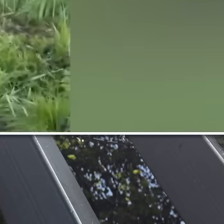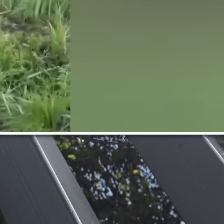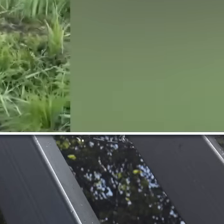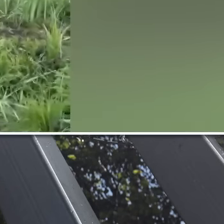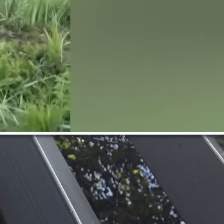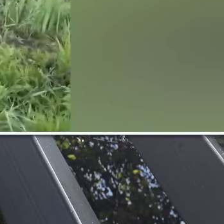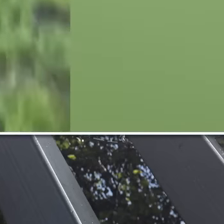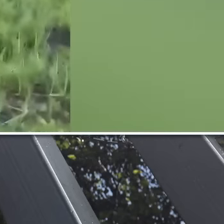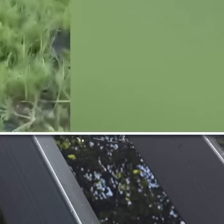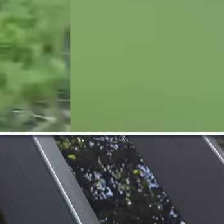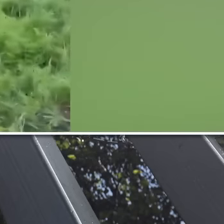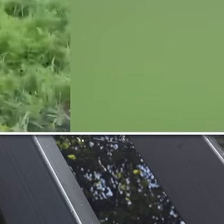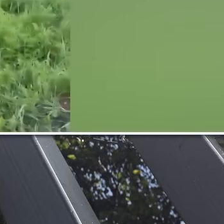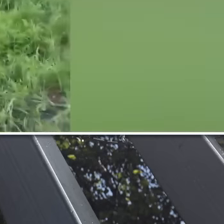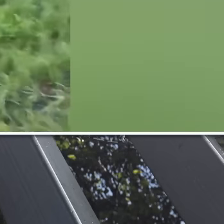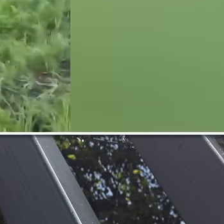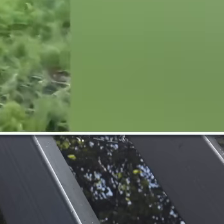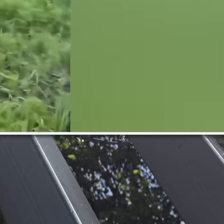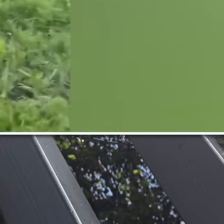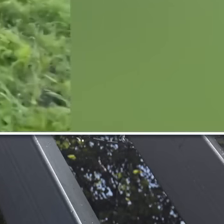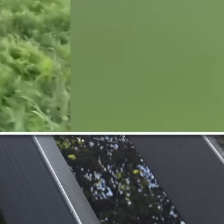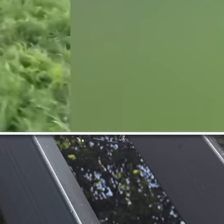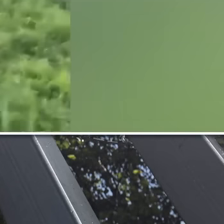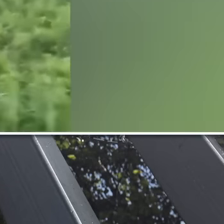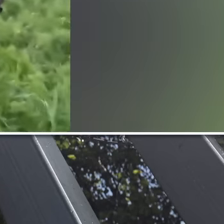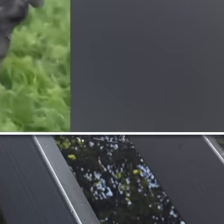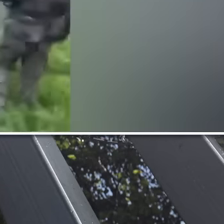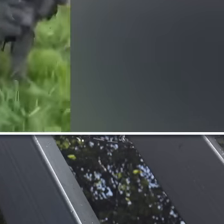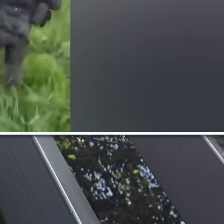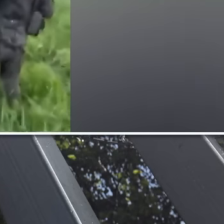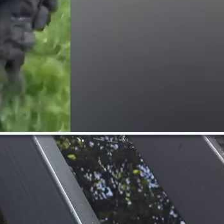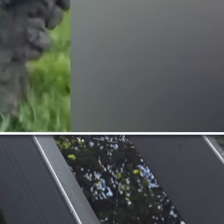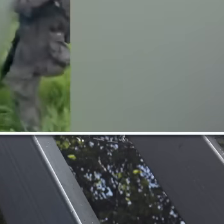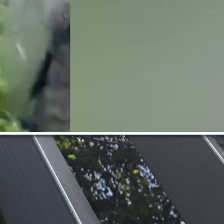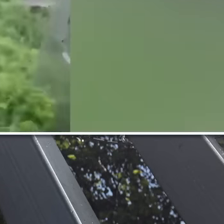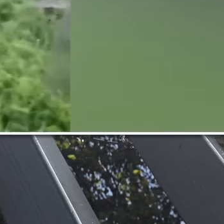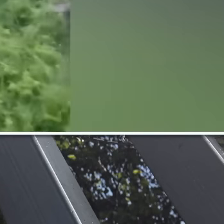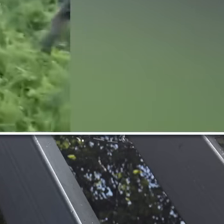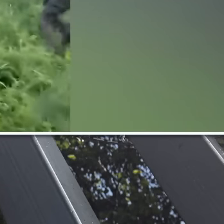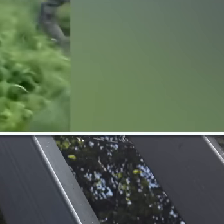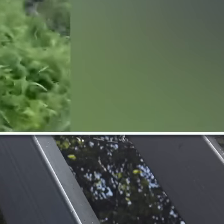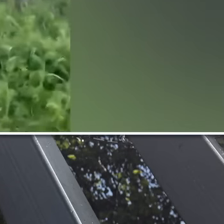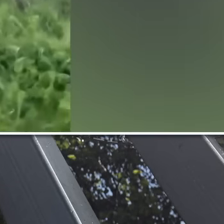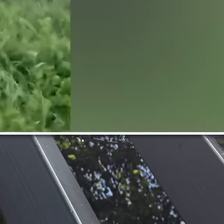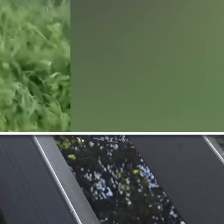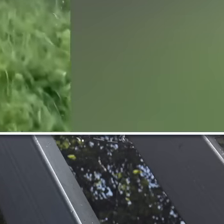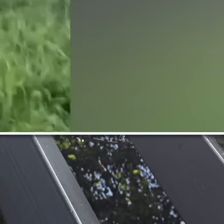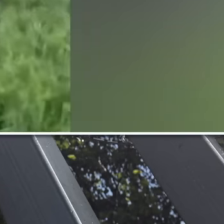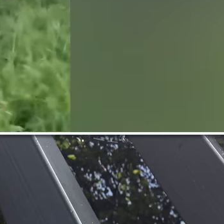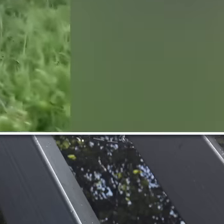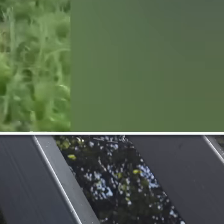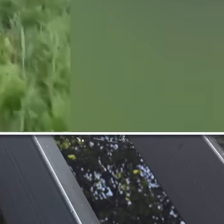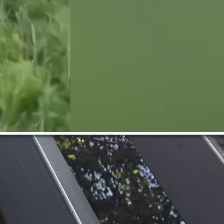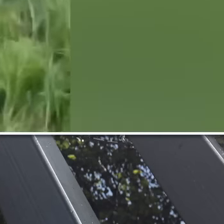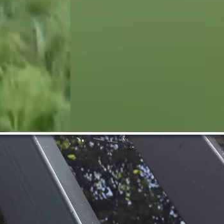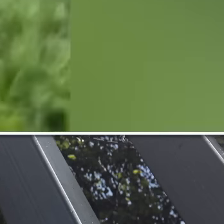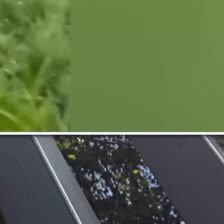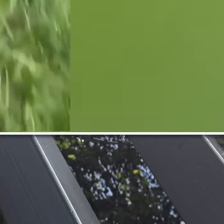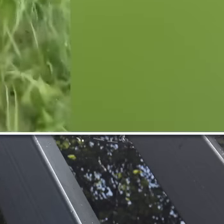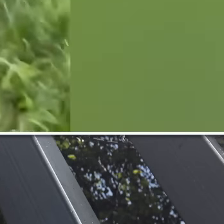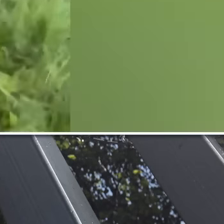mówiono o sobie, jesteśmy państwowcami. To znaczy, możemy się spierać politycznie w Sejmie, poza Sejmem, bardzo ostro, bo walczymy o władzę. Już dawno